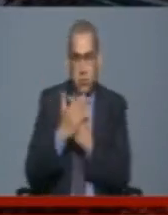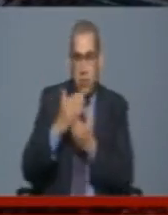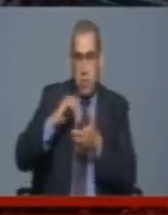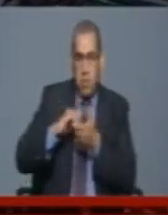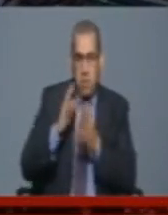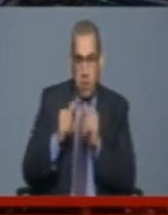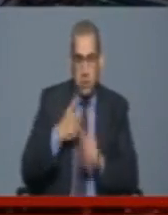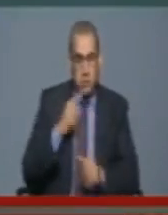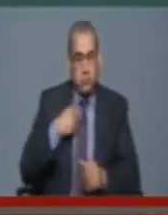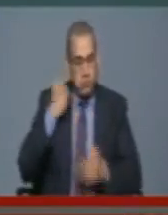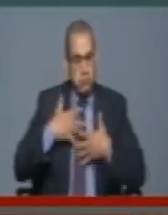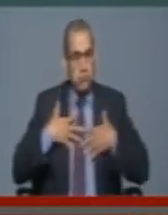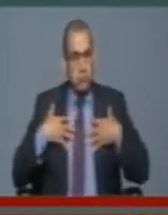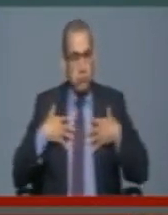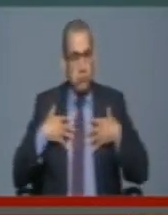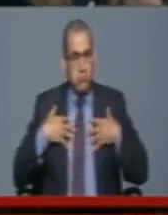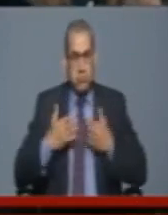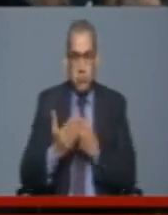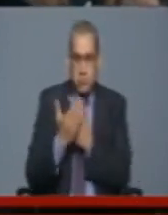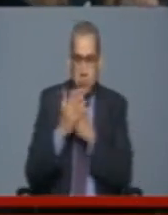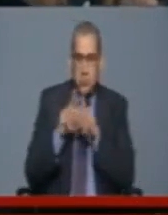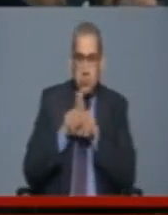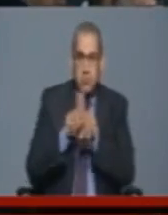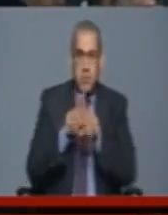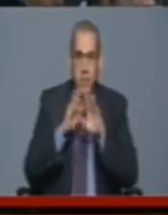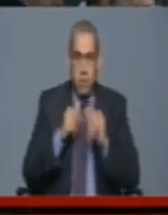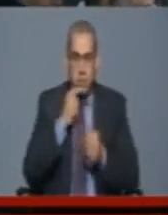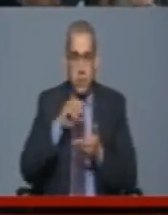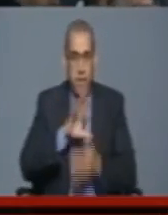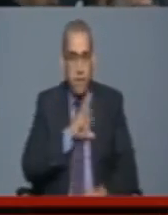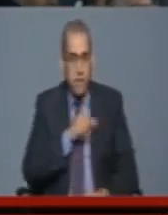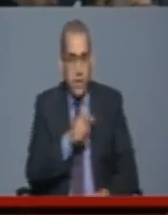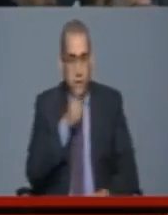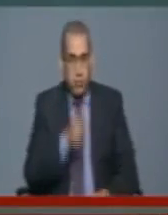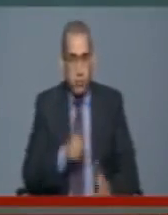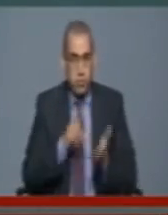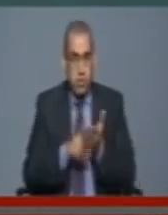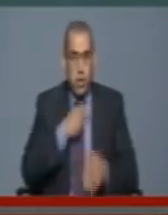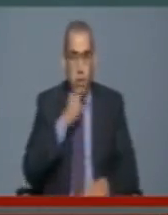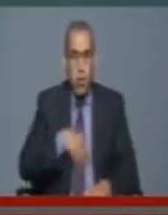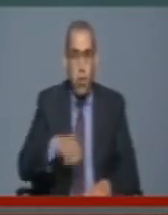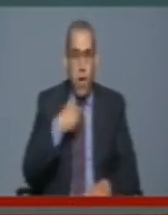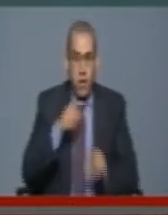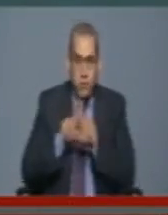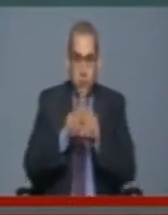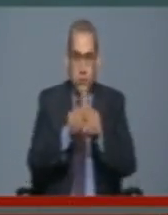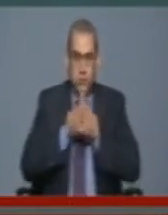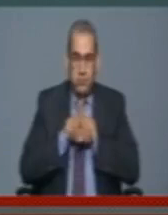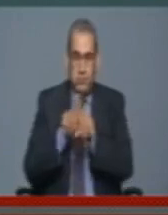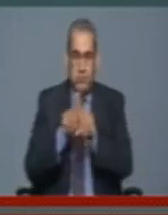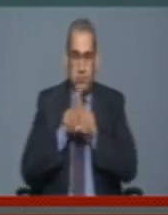بل أشعر بإسناد مصري. ففي فلسطين نقول: نحن نساند بعضنا بعض،